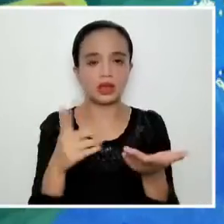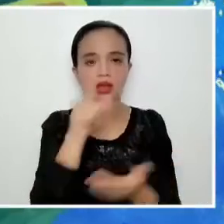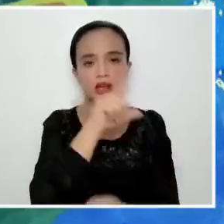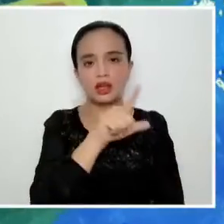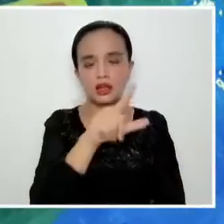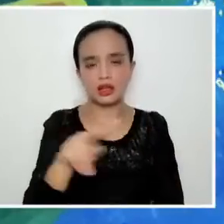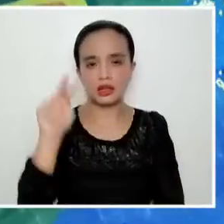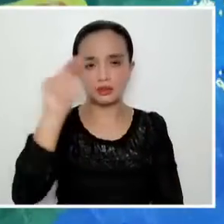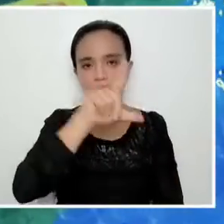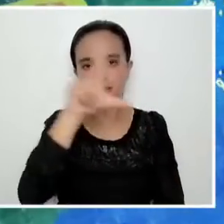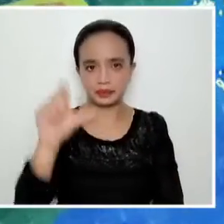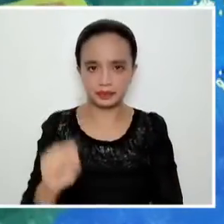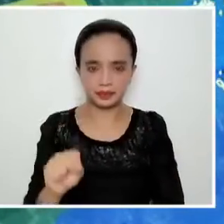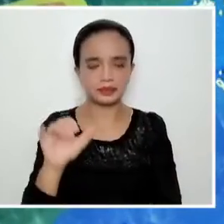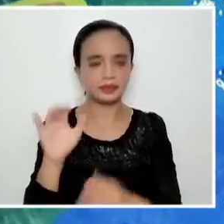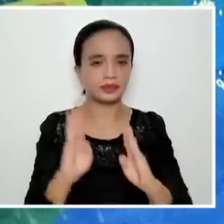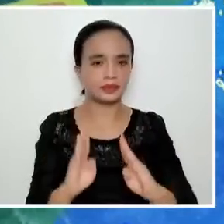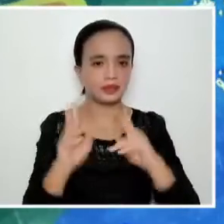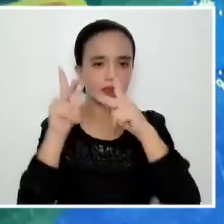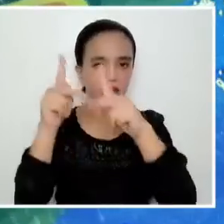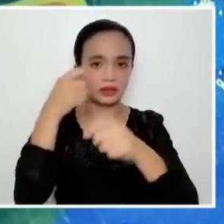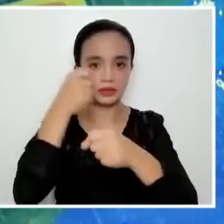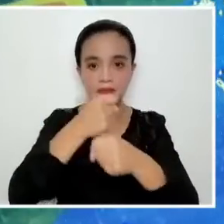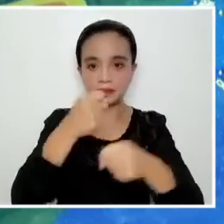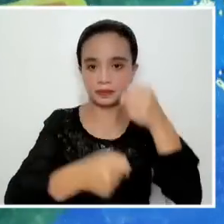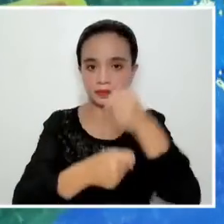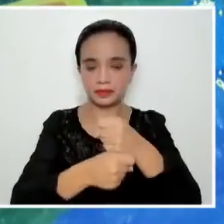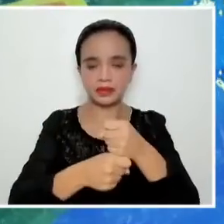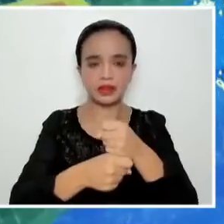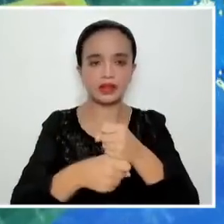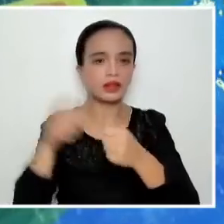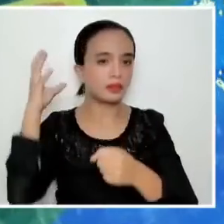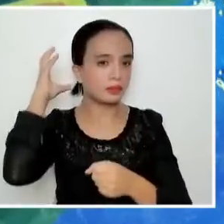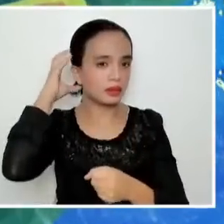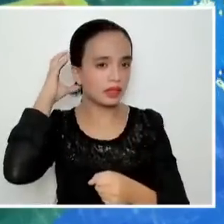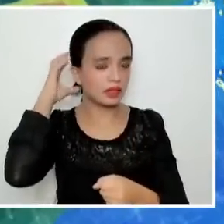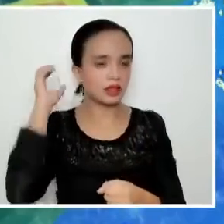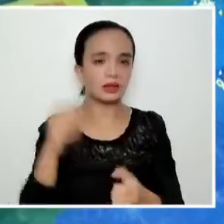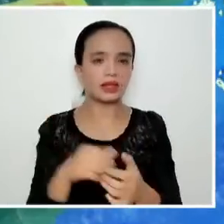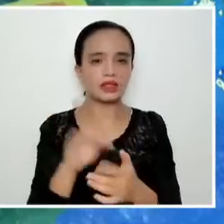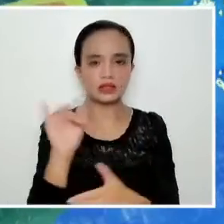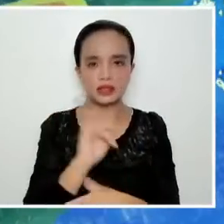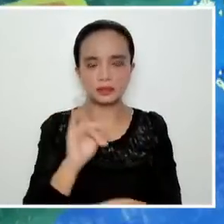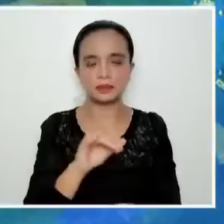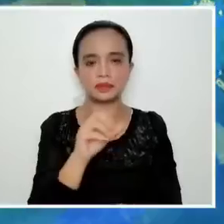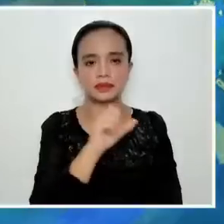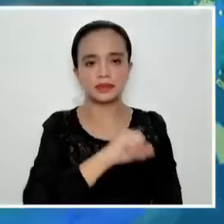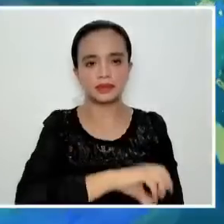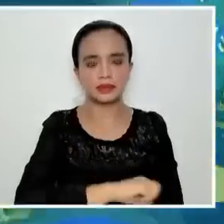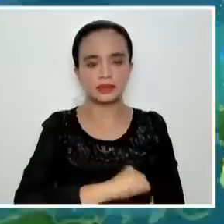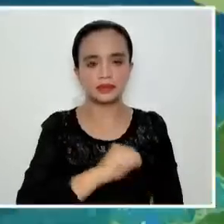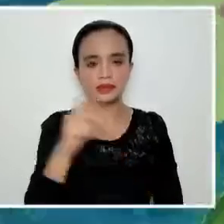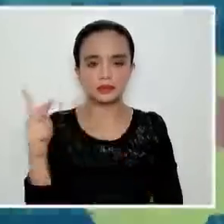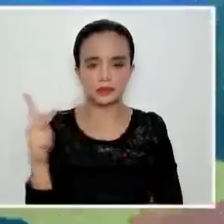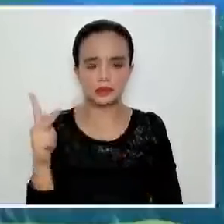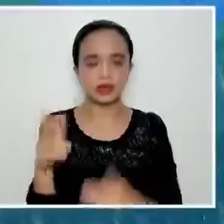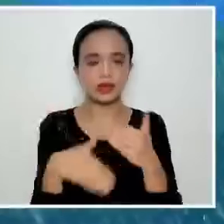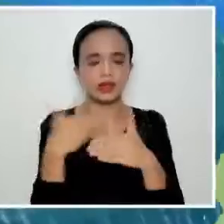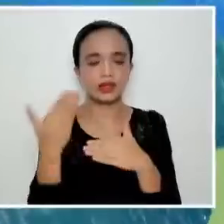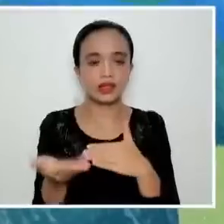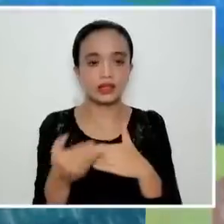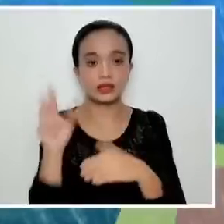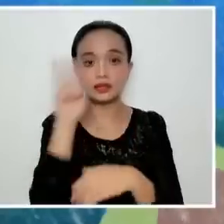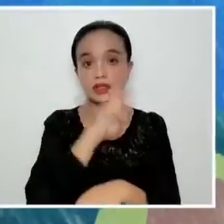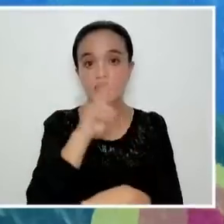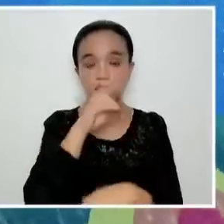sa may Bukidnon, dito po sa Cotabato Province, Mindanao del Sur at Sultan Kudarat. Sa Visayas naman, maulan sa umaga dito